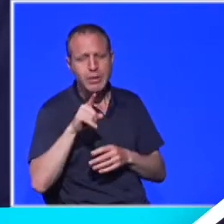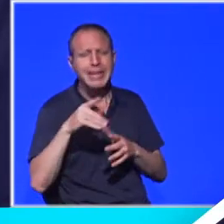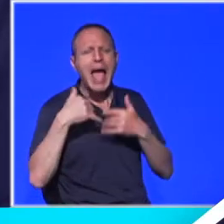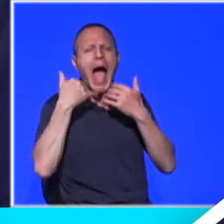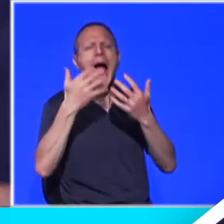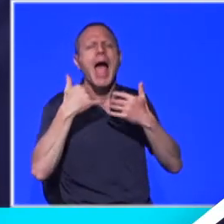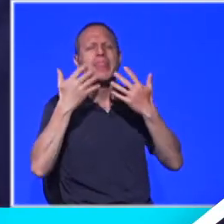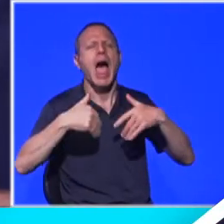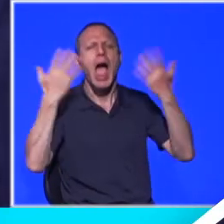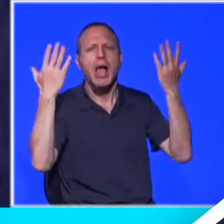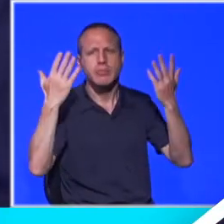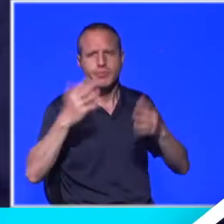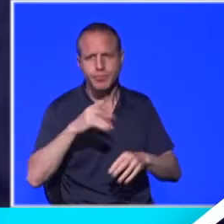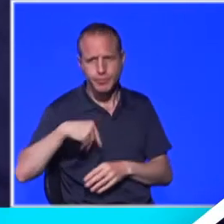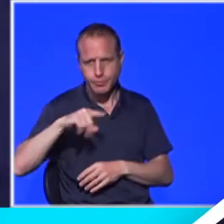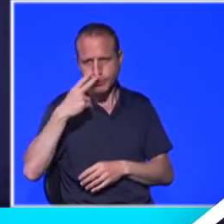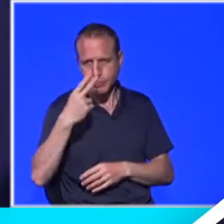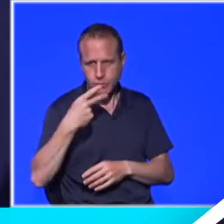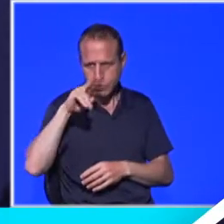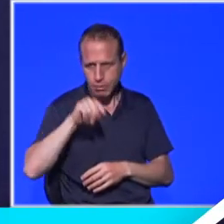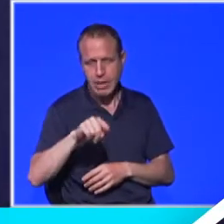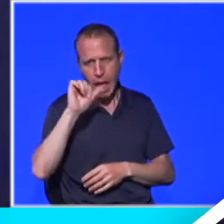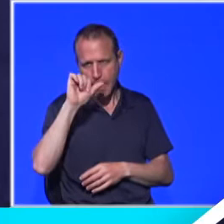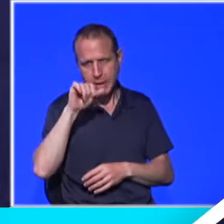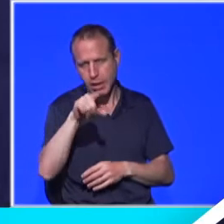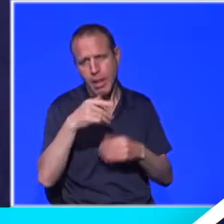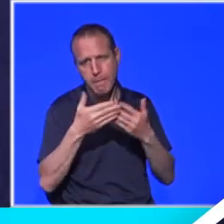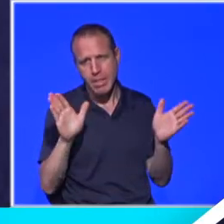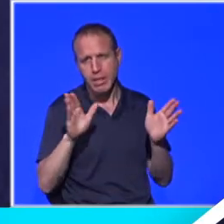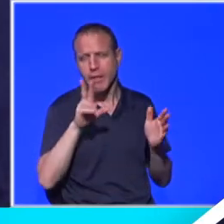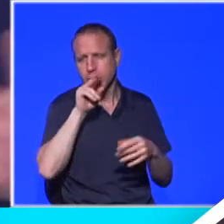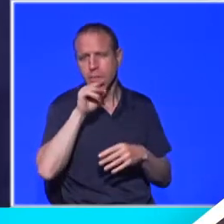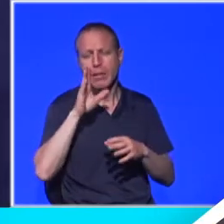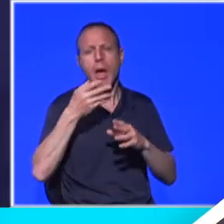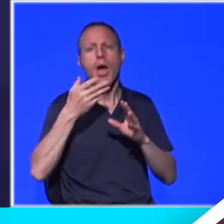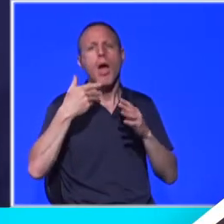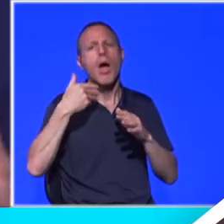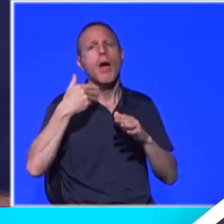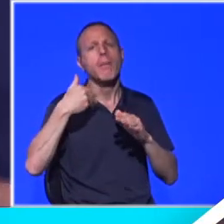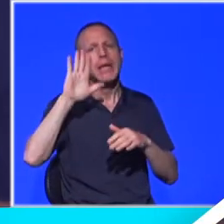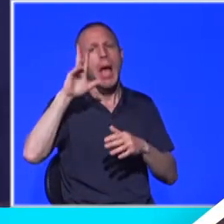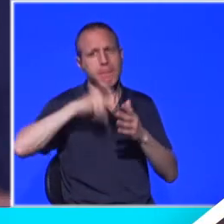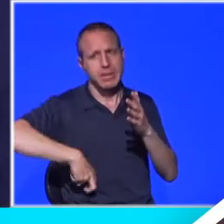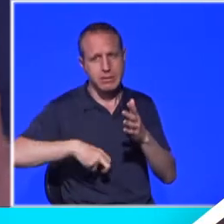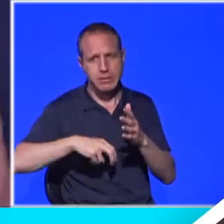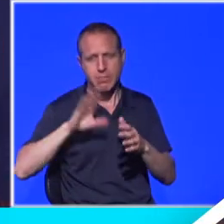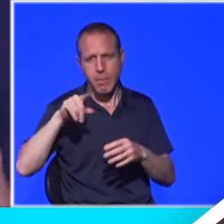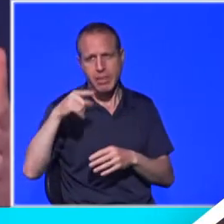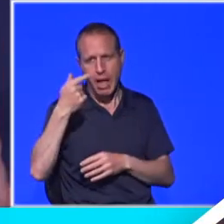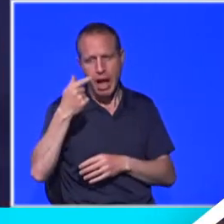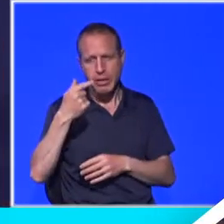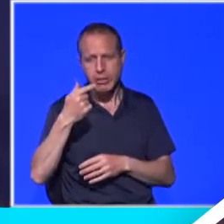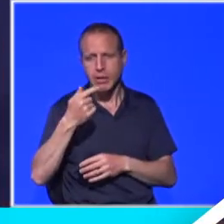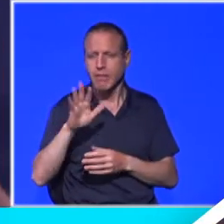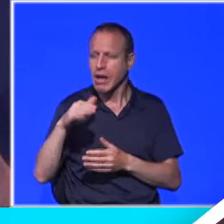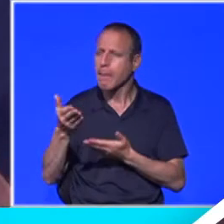אגדה, ומה שאנחנו רואים יותר מזה, ואמצי, אתה פתחת ודיברת בעיקר על מיסים, גם אתה גדי. מה שביידן בעיקר